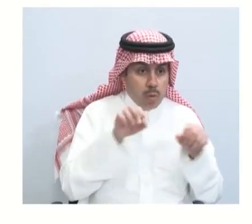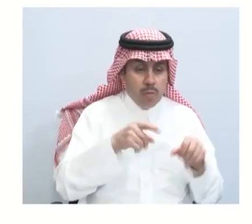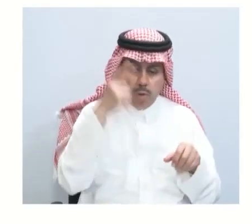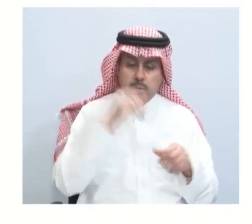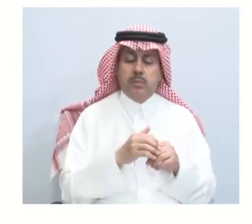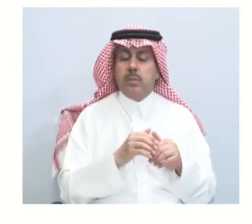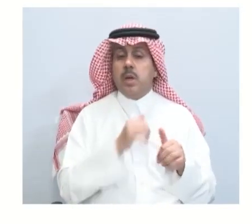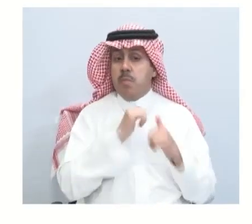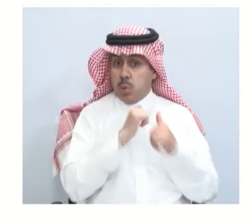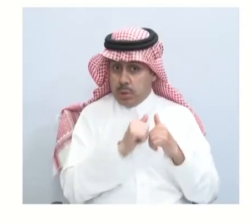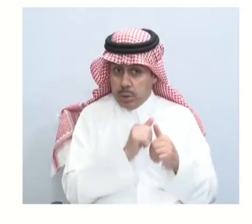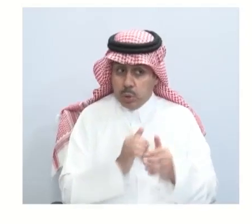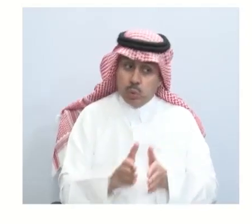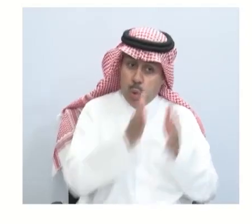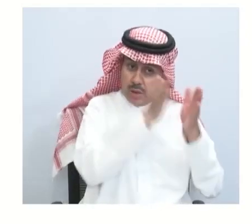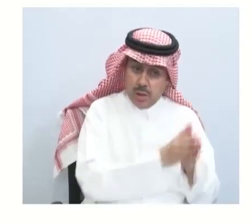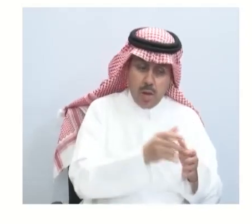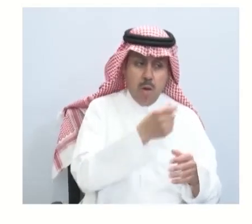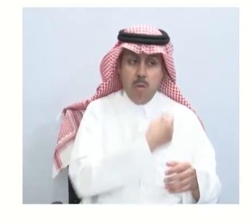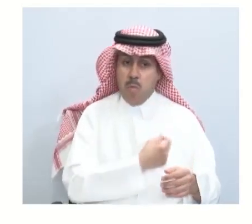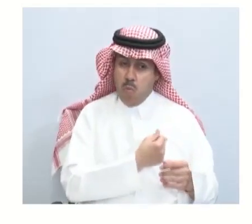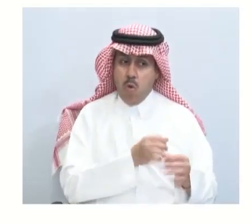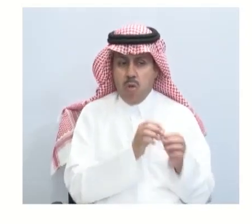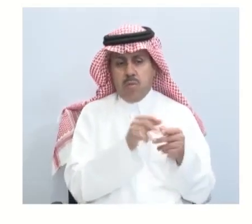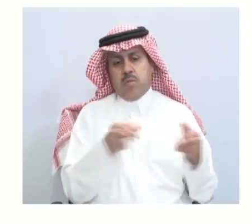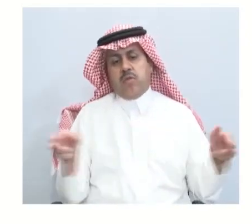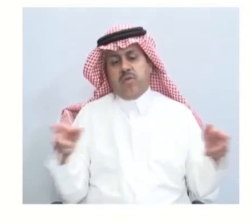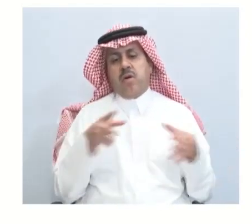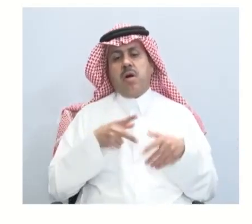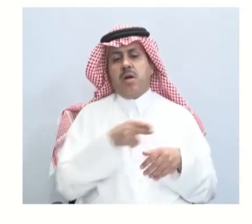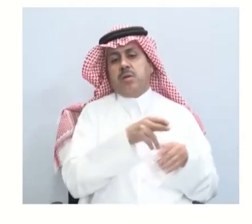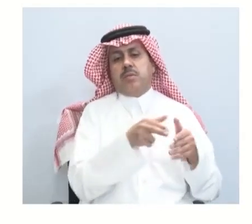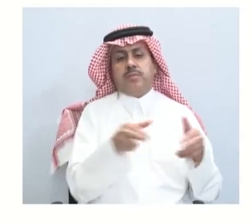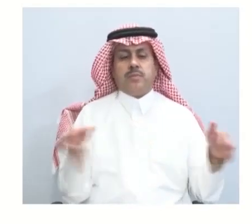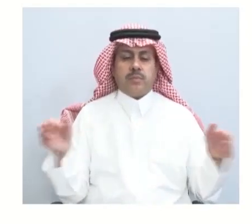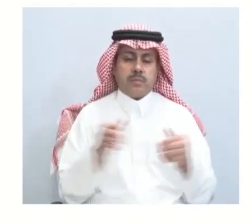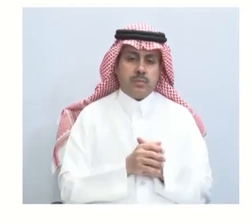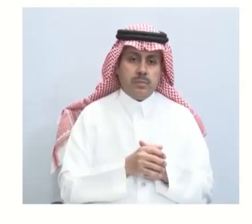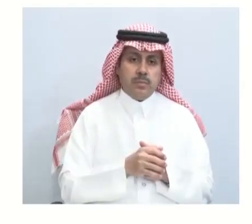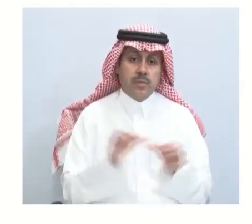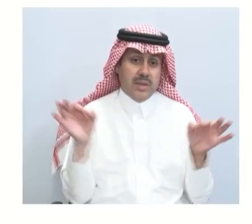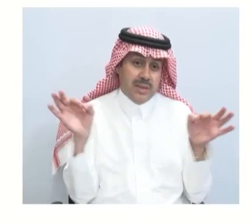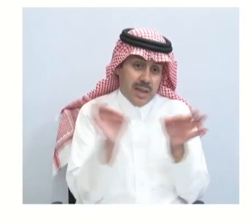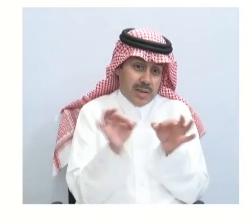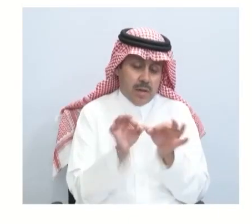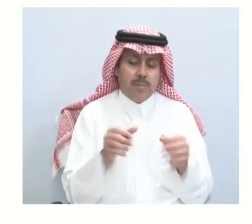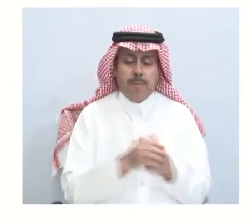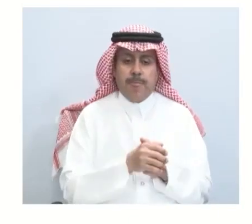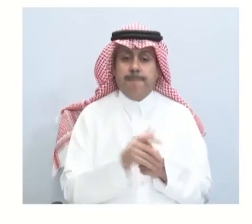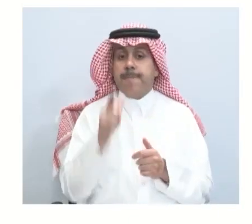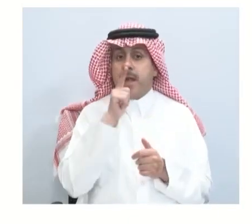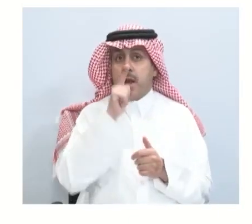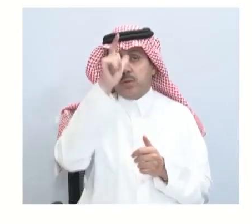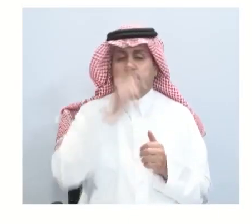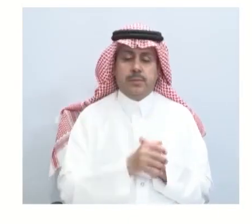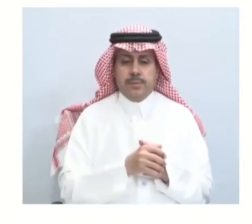وسائل التي تؤدي الى البغض وديننا اتى بالوسائل التي تقرب التالف والاجتماع لذلك قال الله تعالى